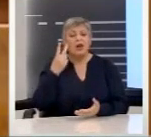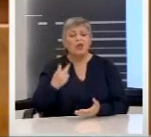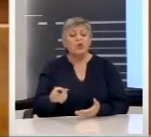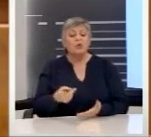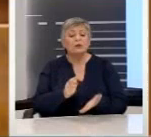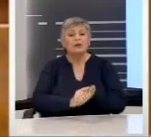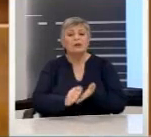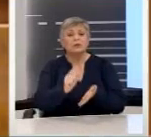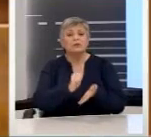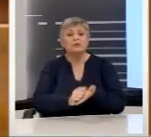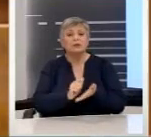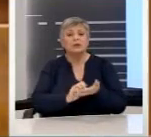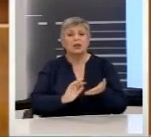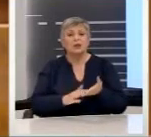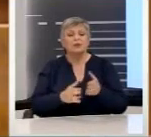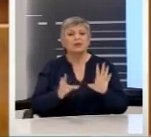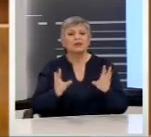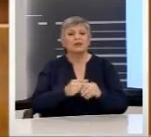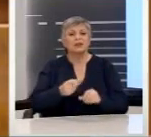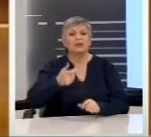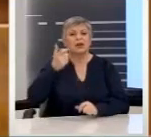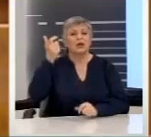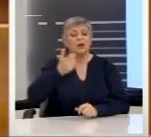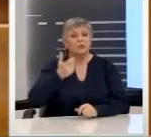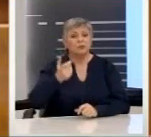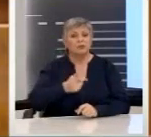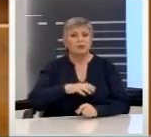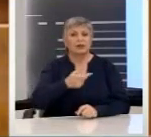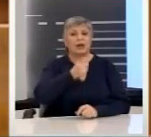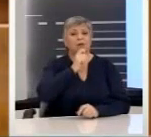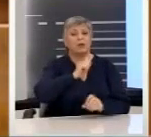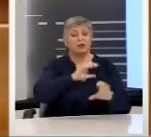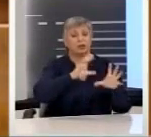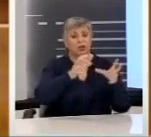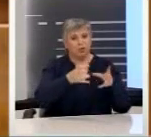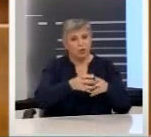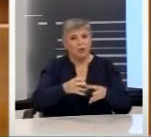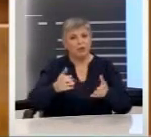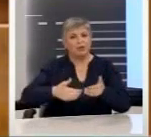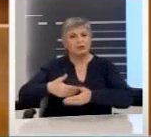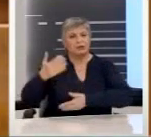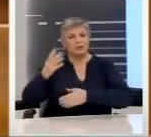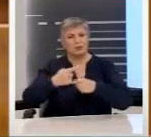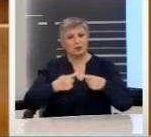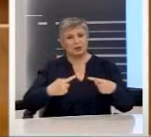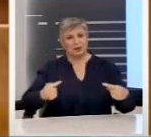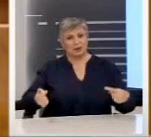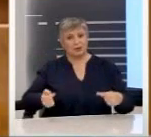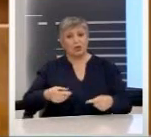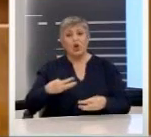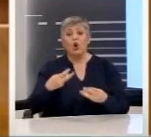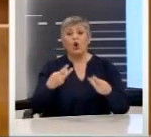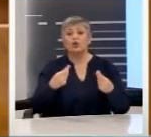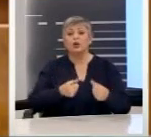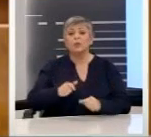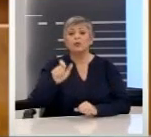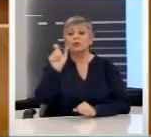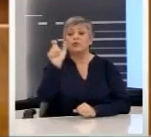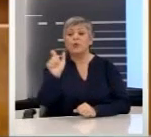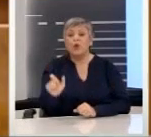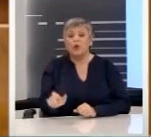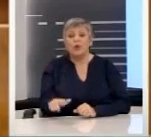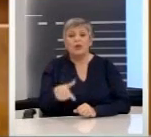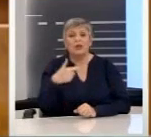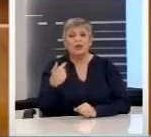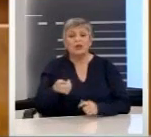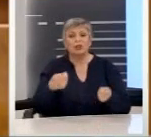Επιτροπή των Δανείων των Κομμάτων, των ΜΜΕ και των Κομμάτων, να δούμε τις ερωτήσεις σας, τις παρεμβάσεις σας και τον τρόπο με τον οποίο λειτουργήσατε. Λειτουργήσατε υπέρ